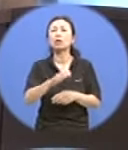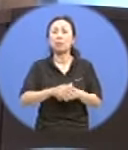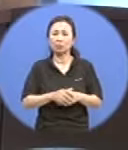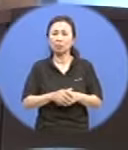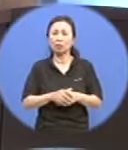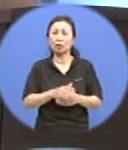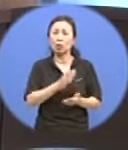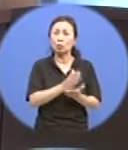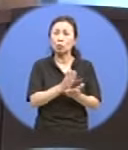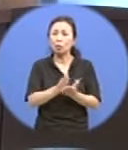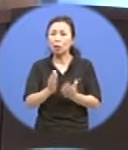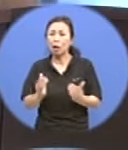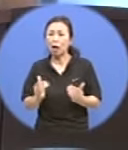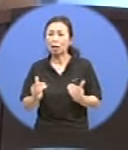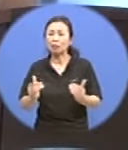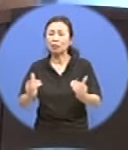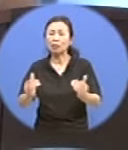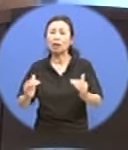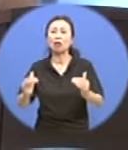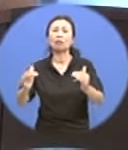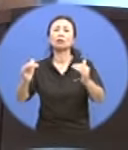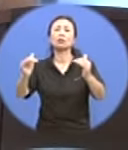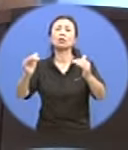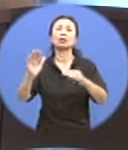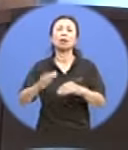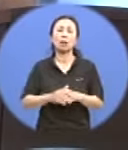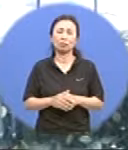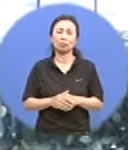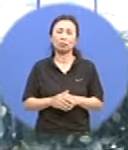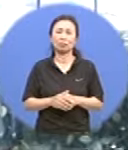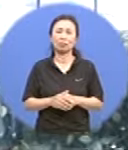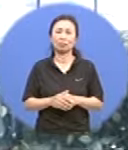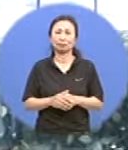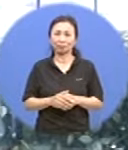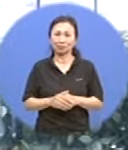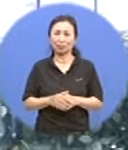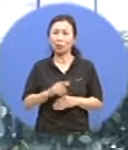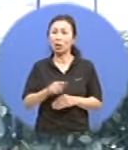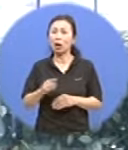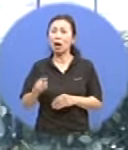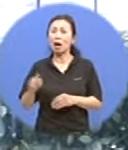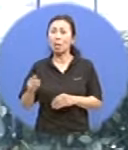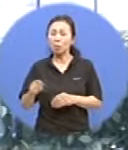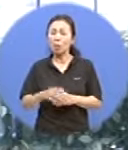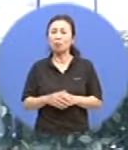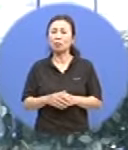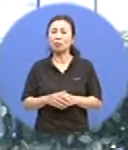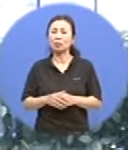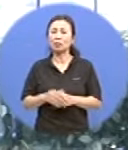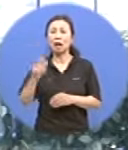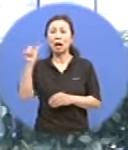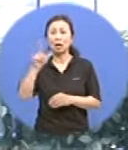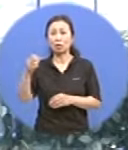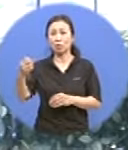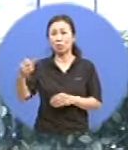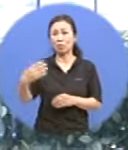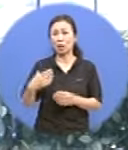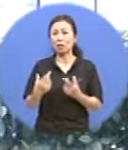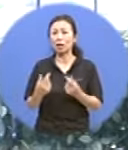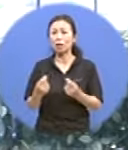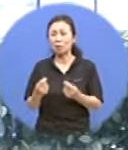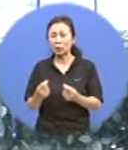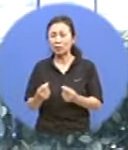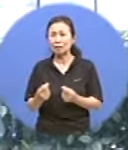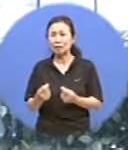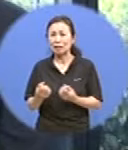自の、 これもやっぱり先ほどの革新と改良をずっと続けながら必死になってや